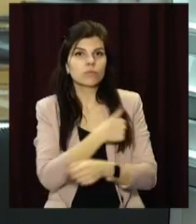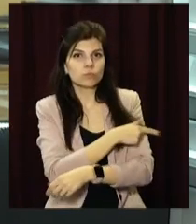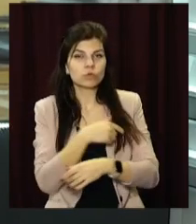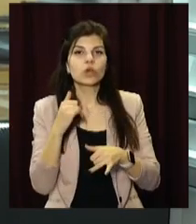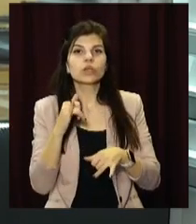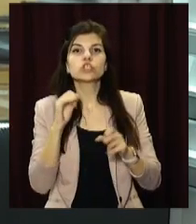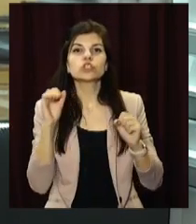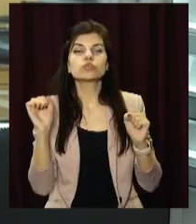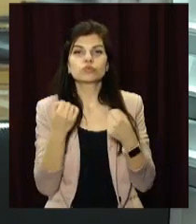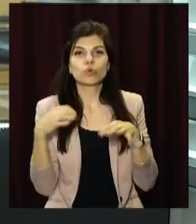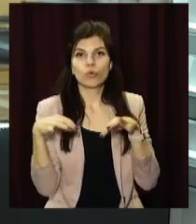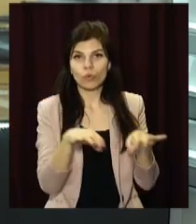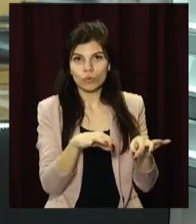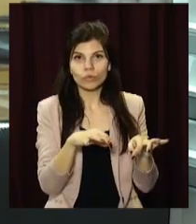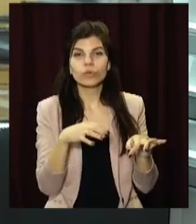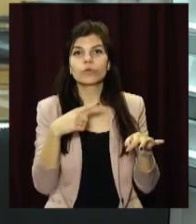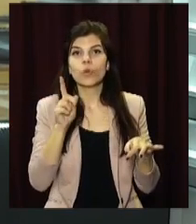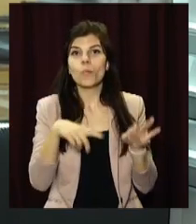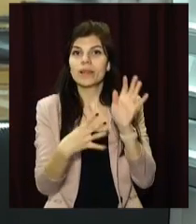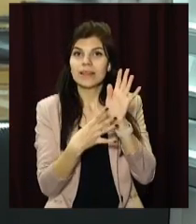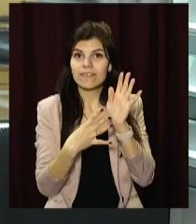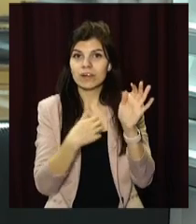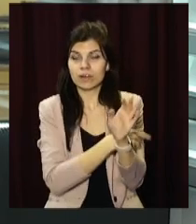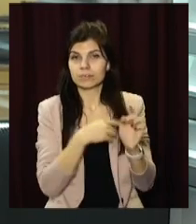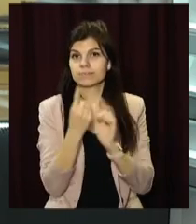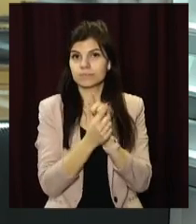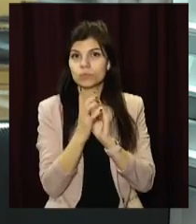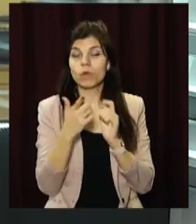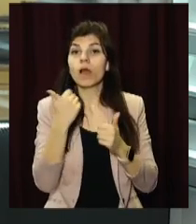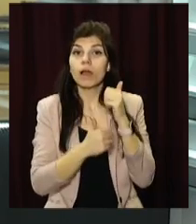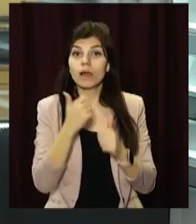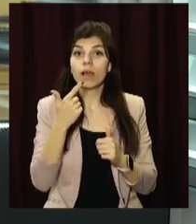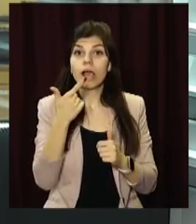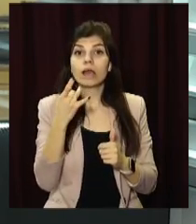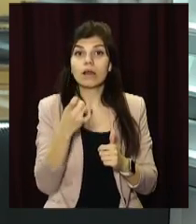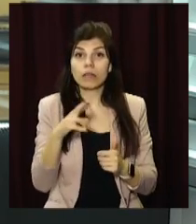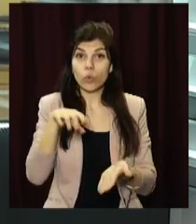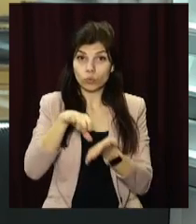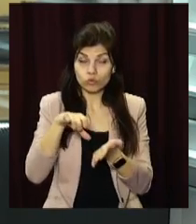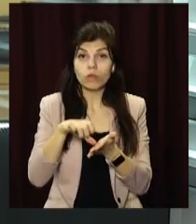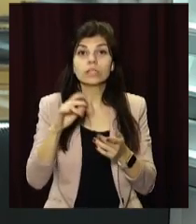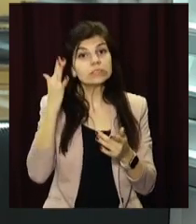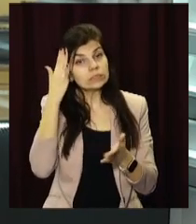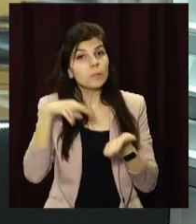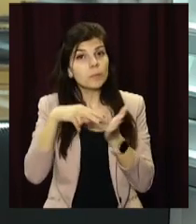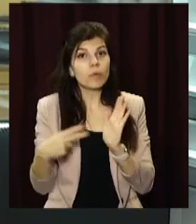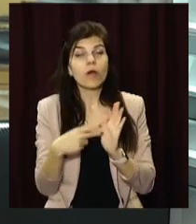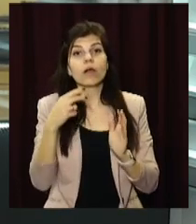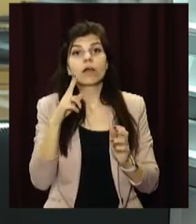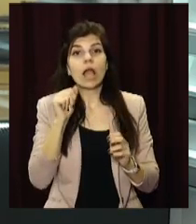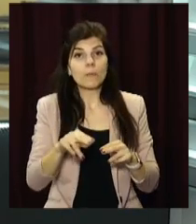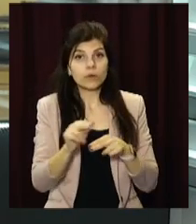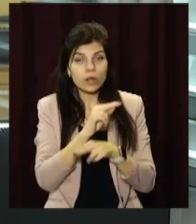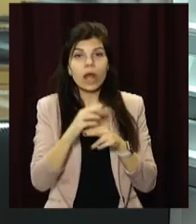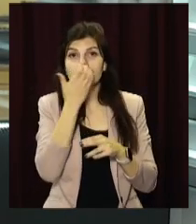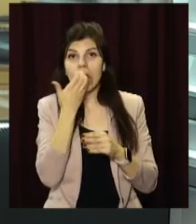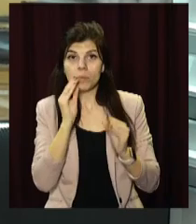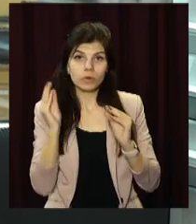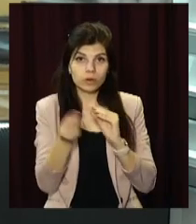швидкої меддопомоги і лікарні номер 9. За грантові кошти планують зробити капремонт, утеплити головні корпуси